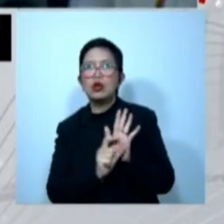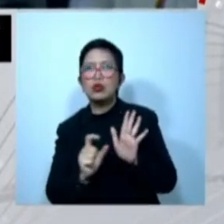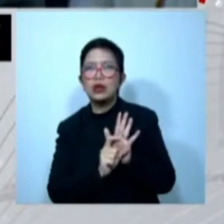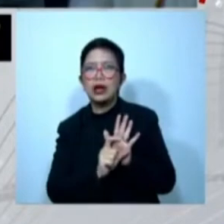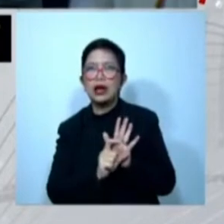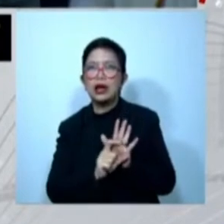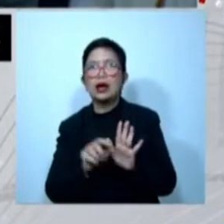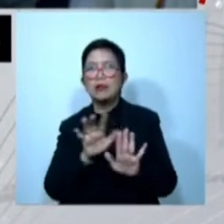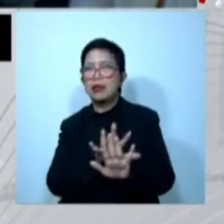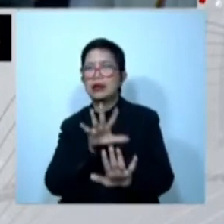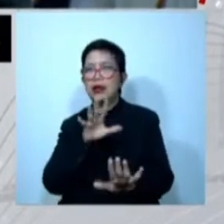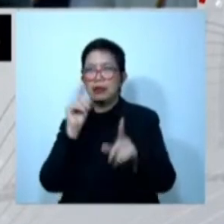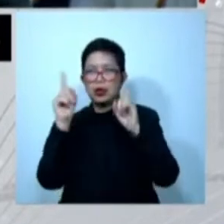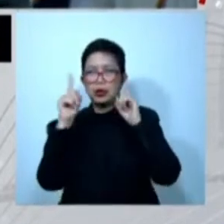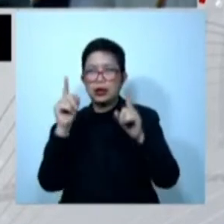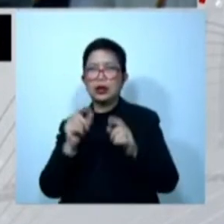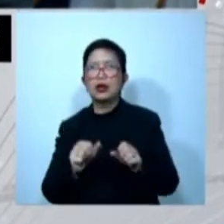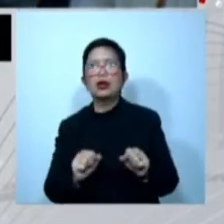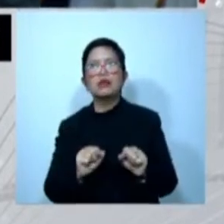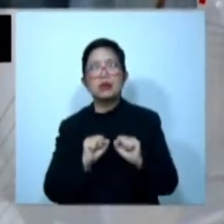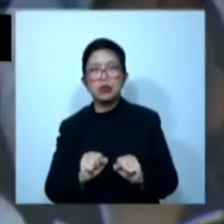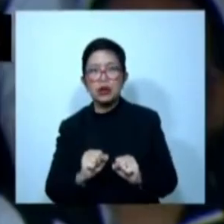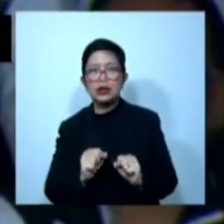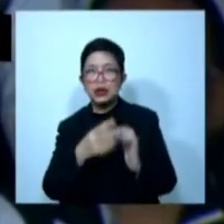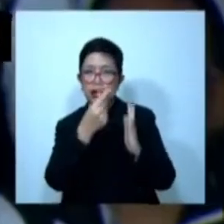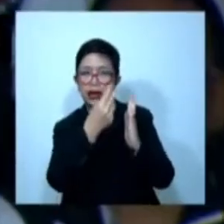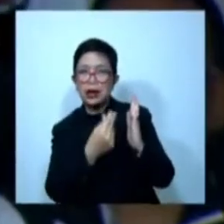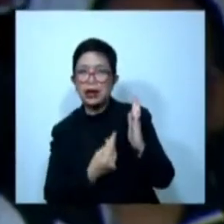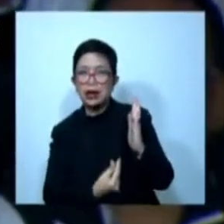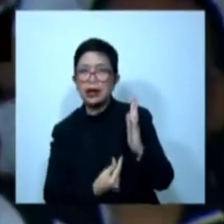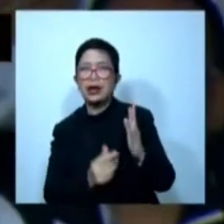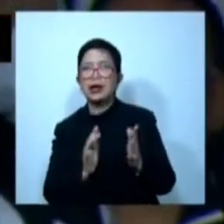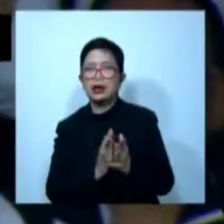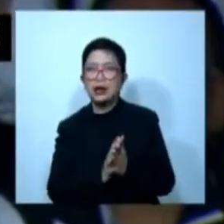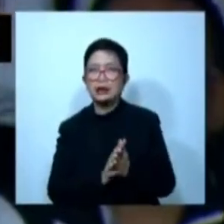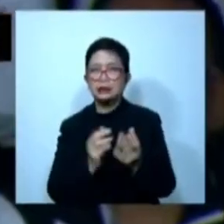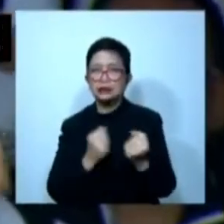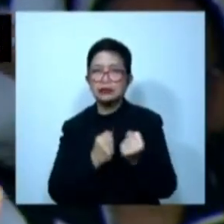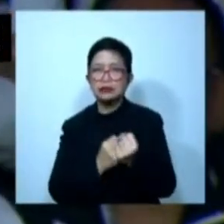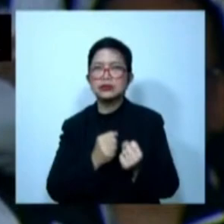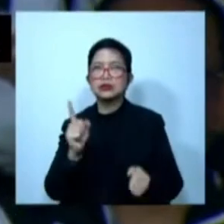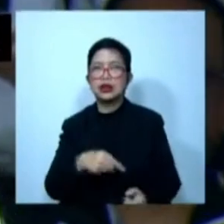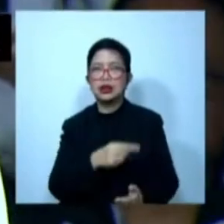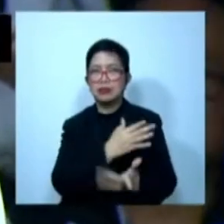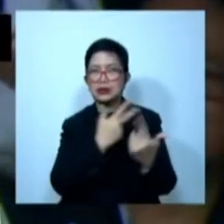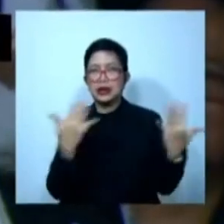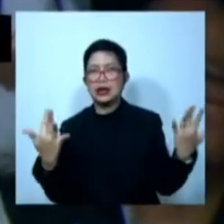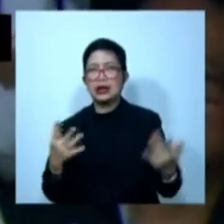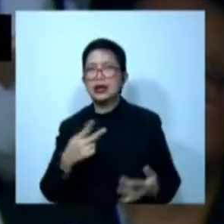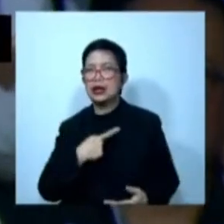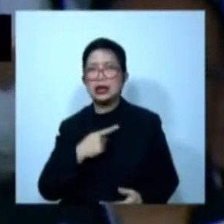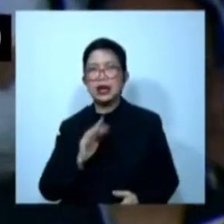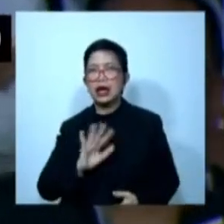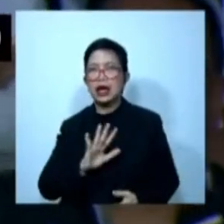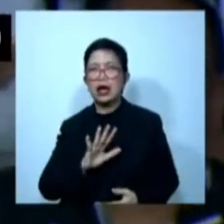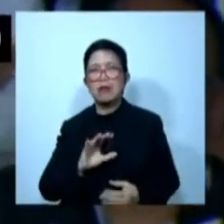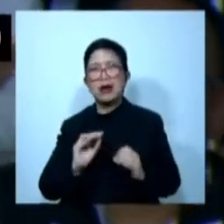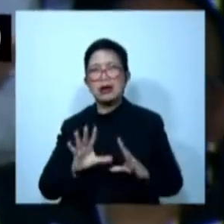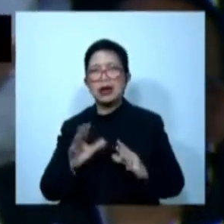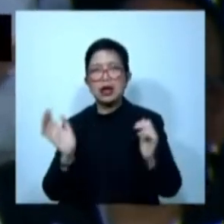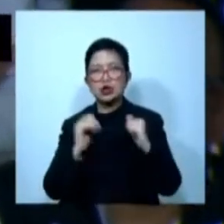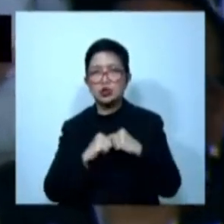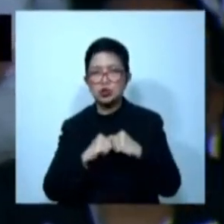sisi anggaran, penguatan dari sisi partisipasi masyarakat mesti dilakukan, saat itu tidak terlalu banyak yang setuju.